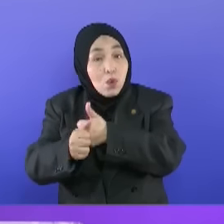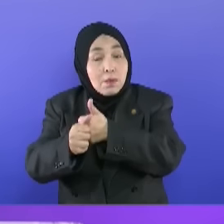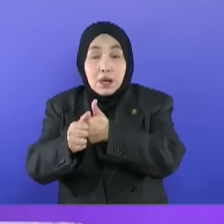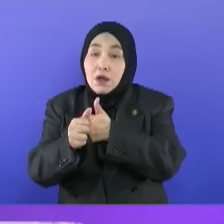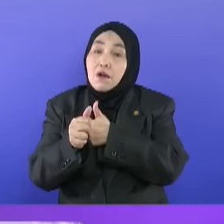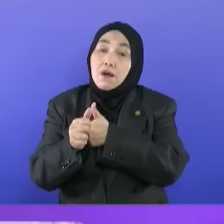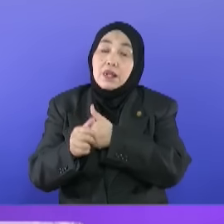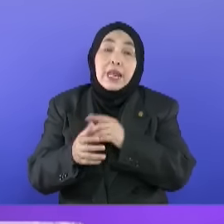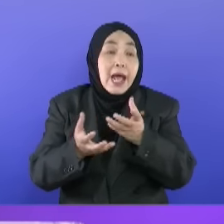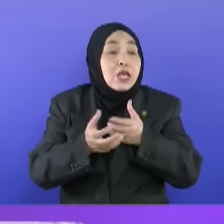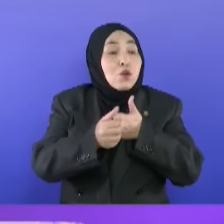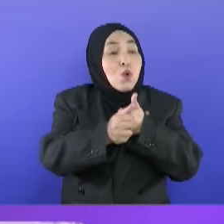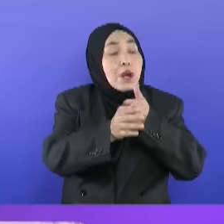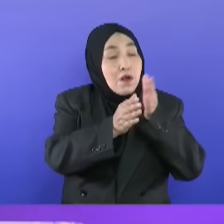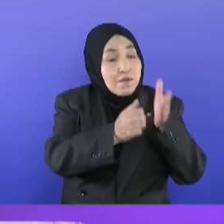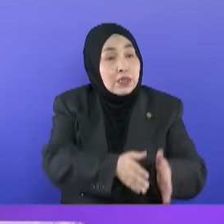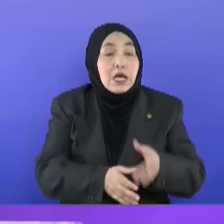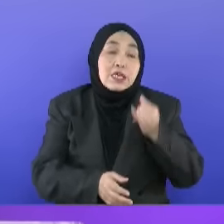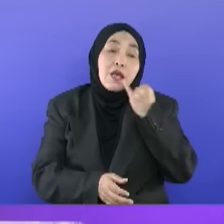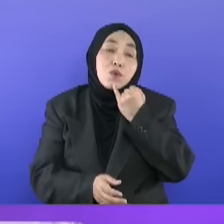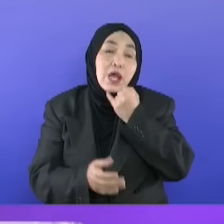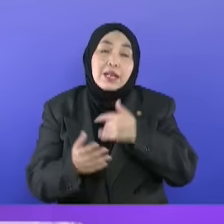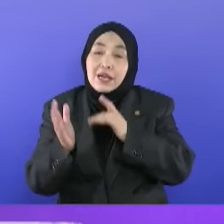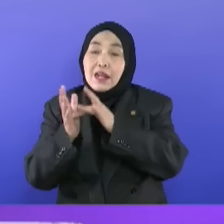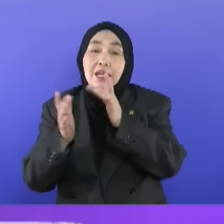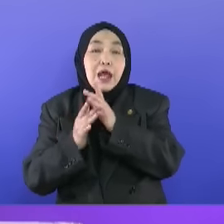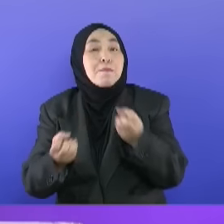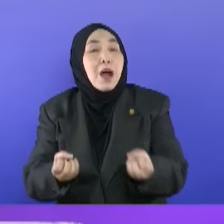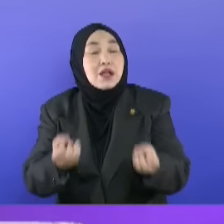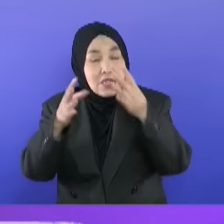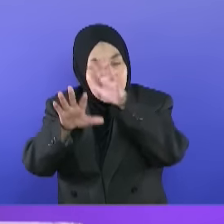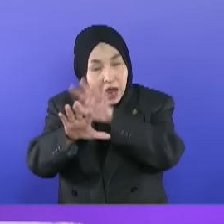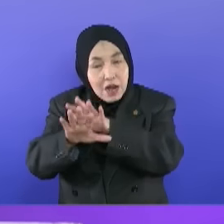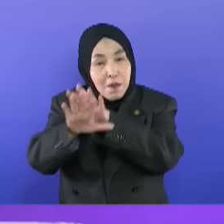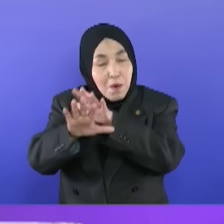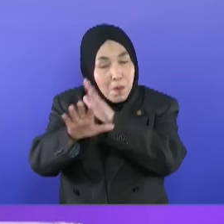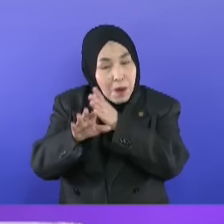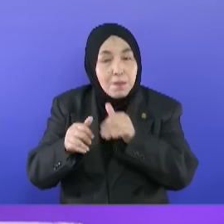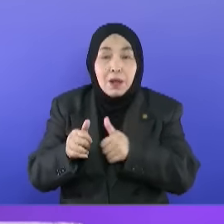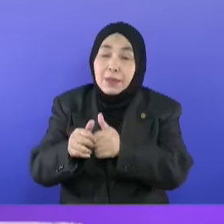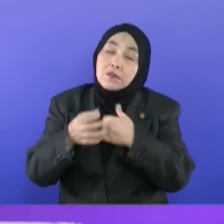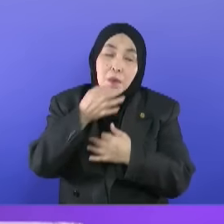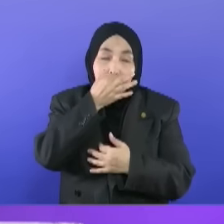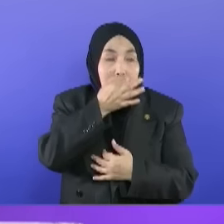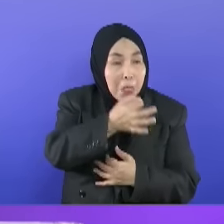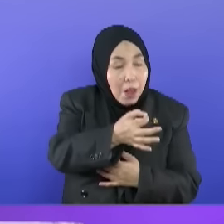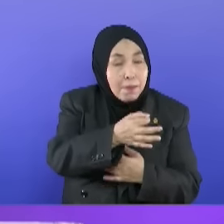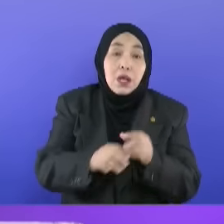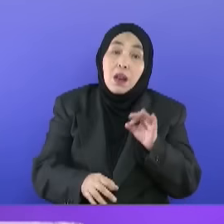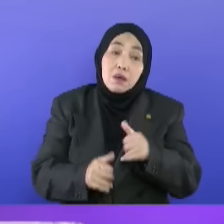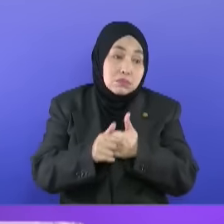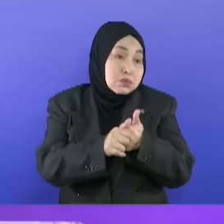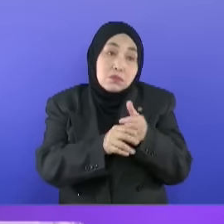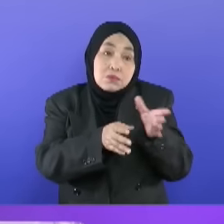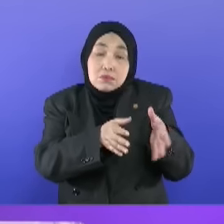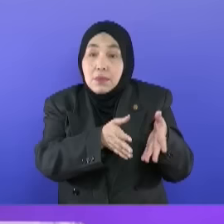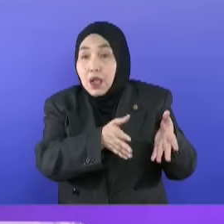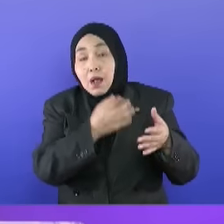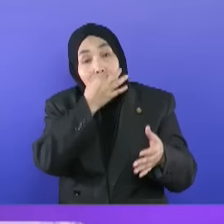follower ha kan pasal a Yahudi ada Nasrani kita nak banyakkan follower kita ikutlah cakap mereka. Allah kata, "Kalau kamu ikut cakap